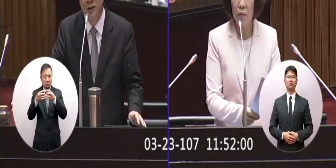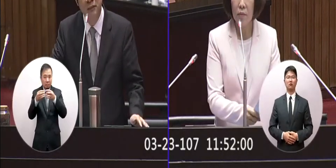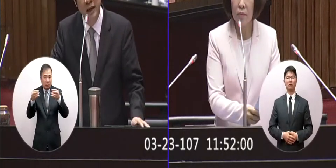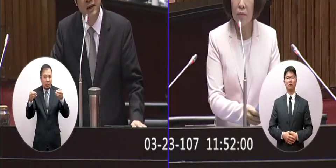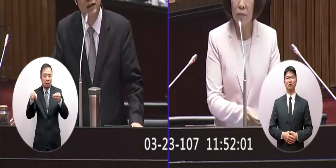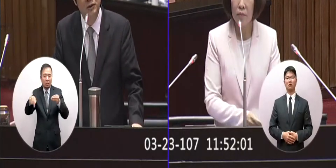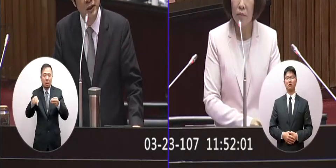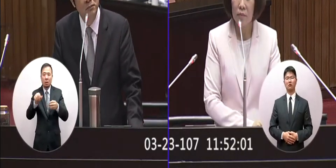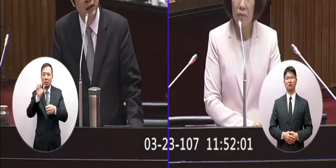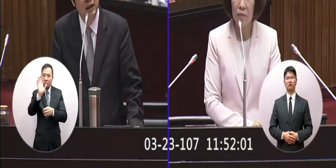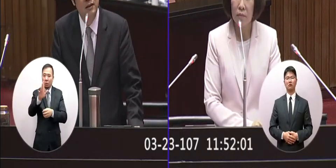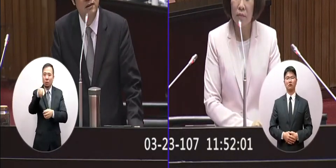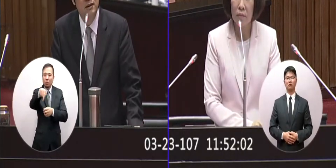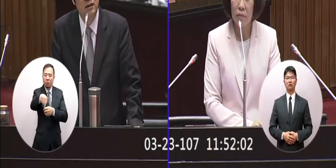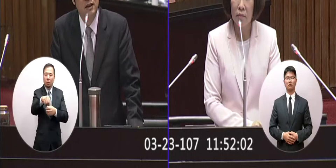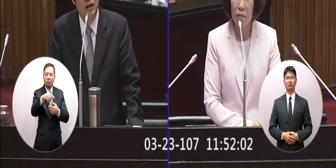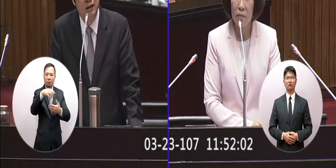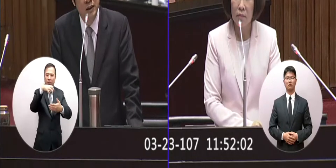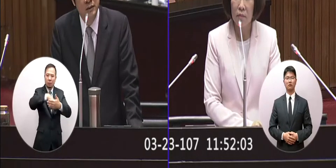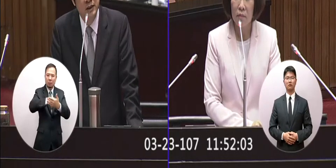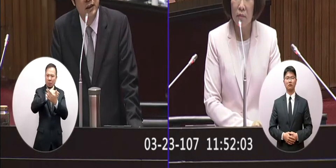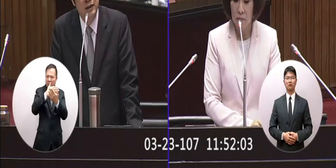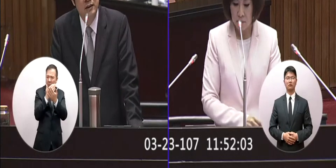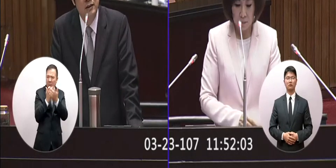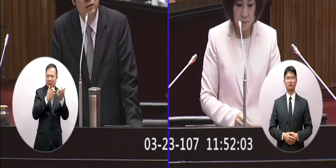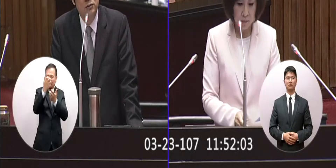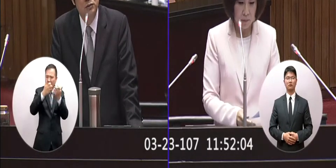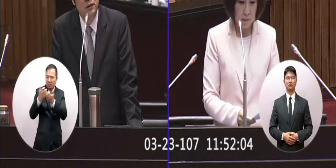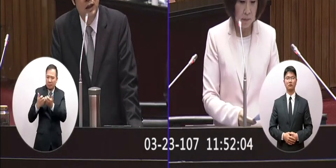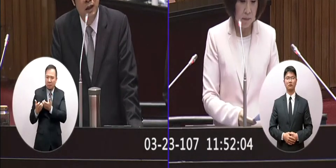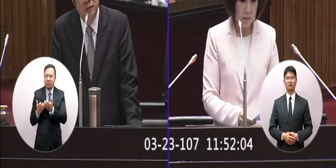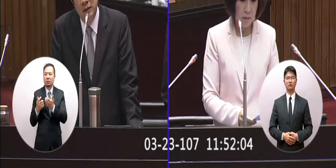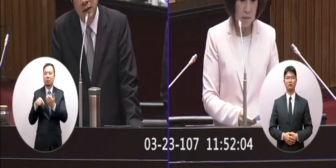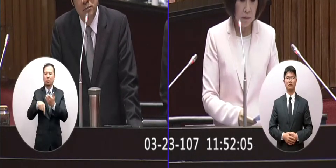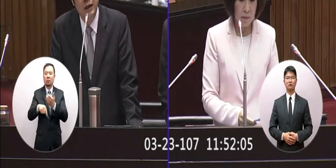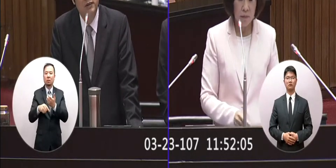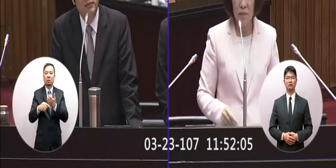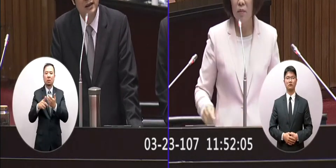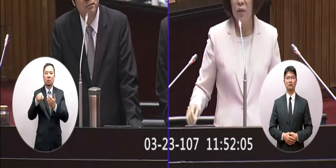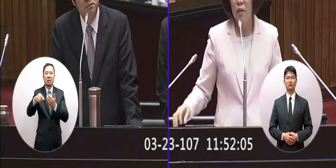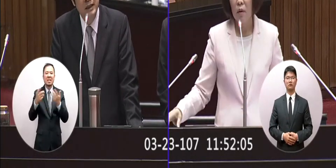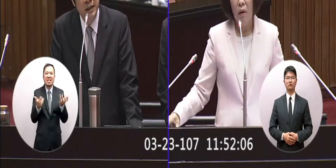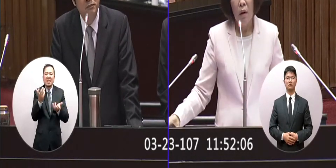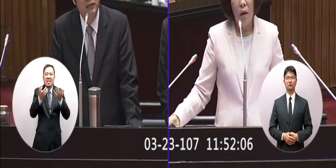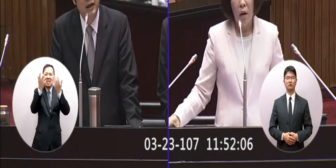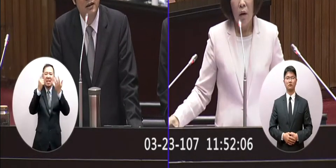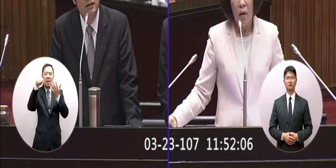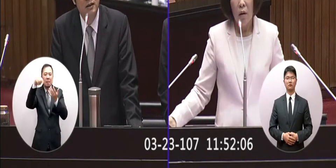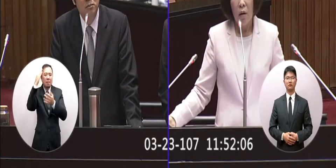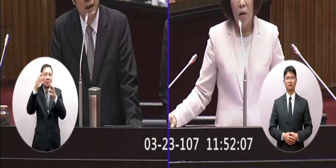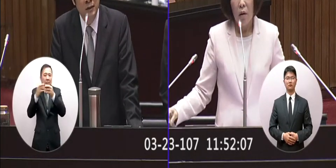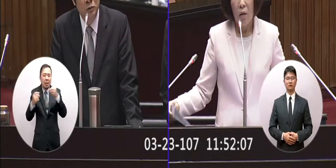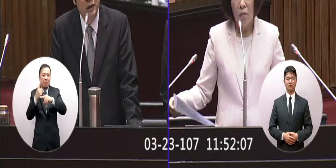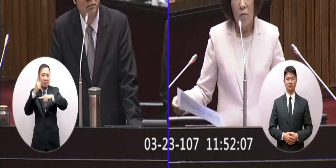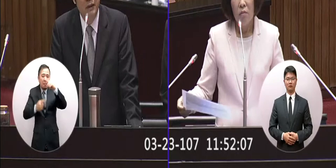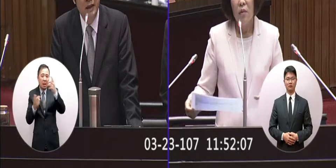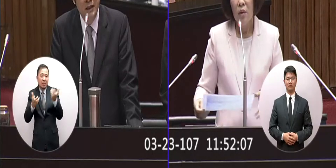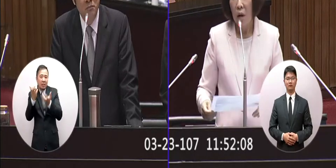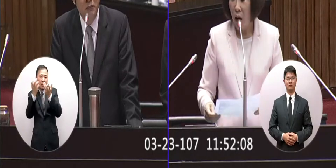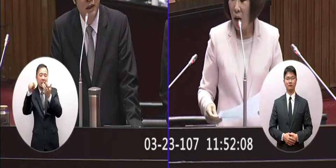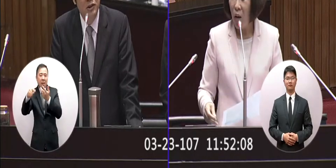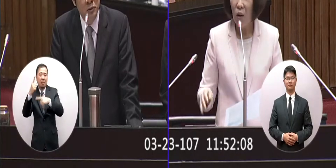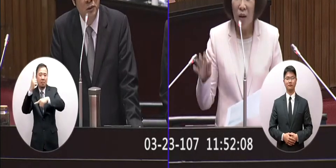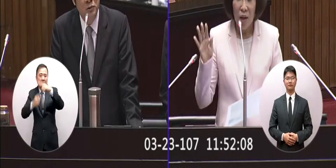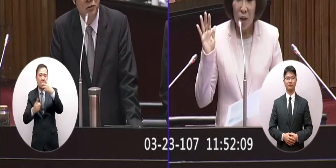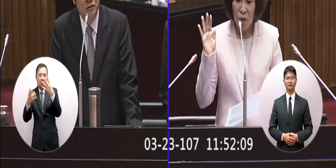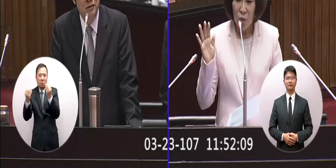有核煤、有泥煤，有这个无烟煤、半烟煤、半无烟煤、